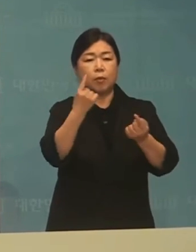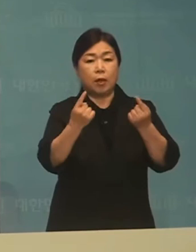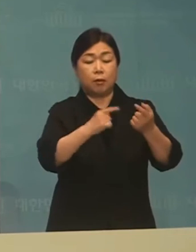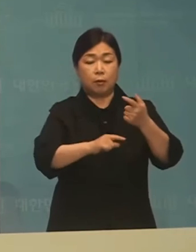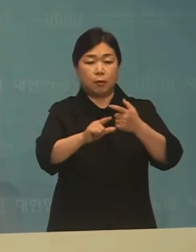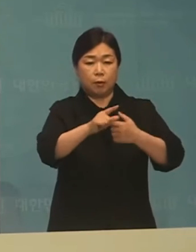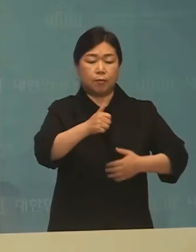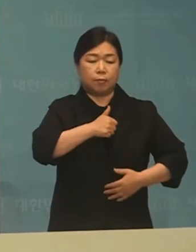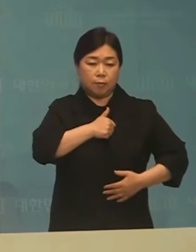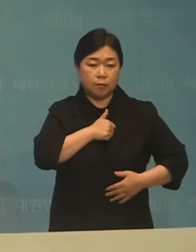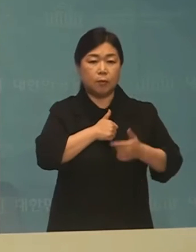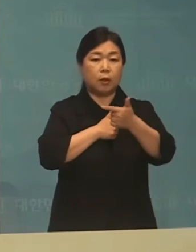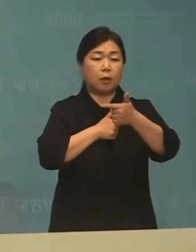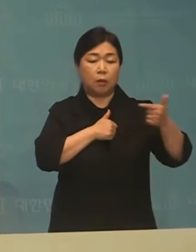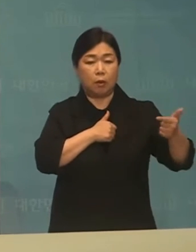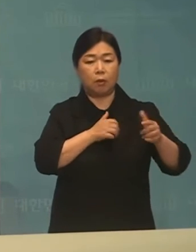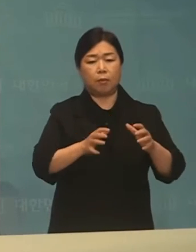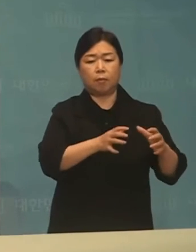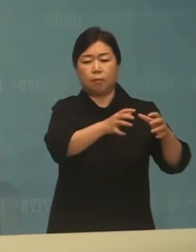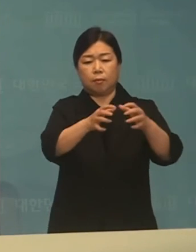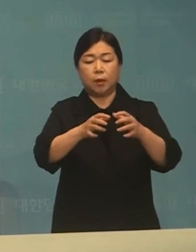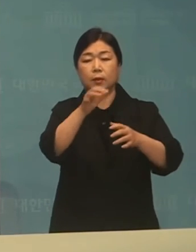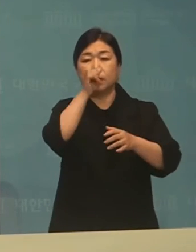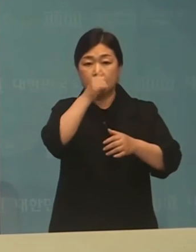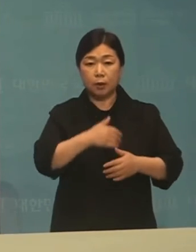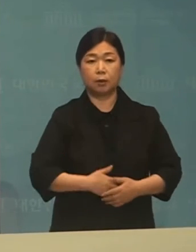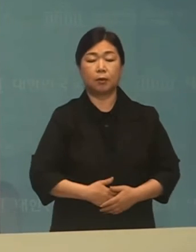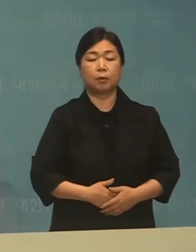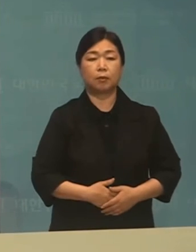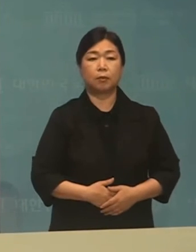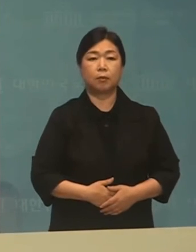높은 자긍심으로 단결되어 있습니다.